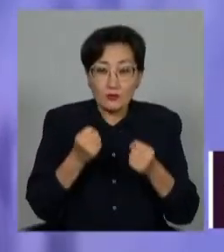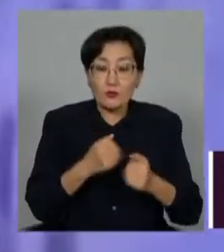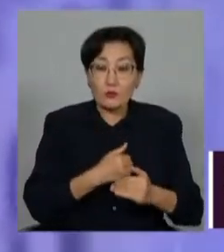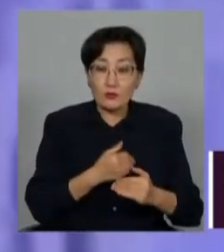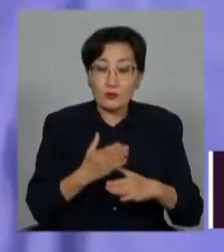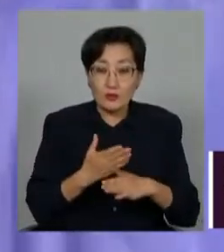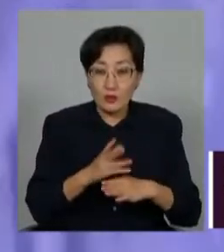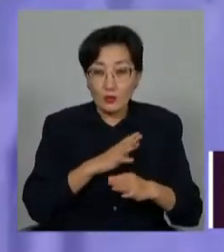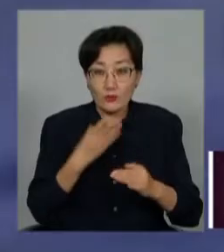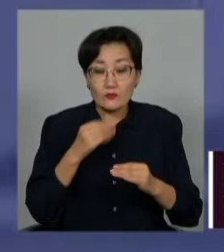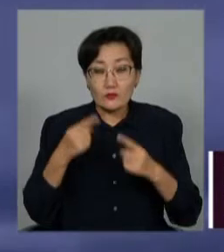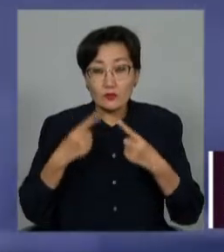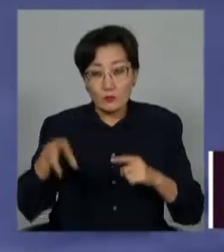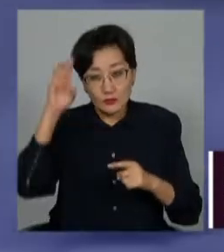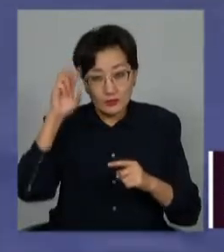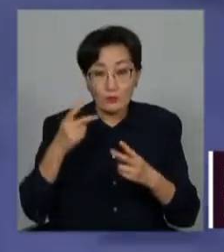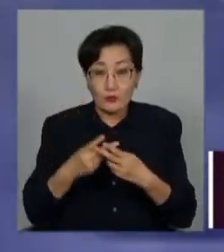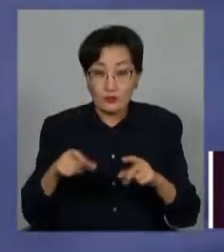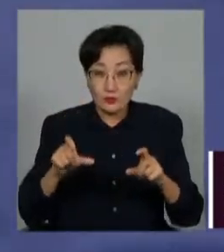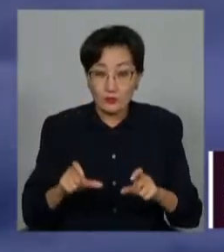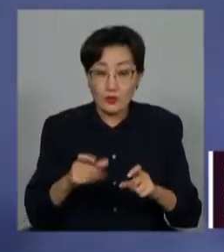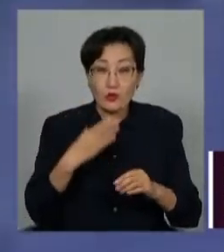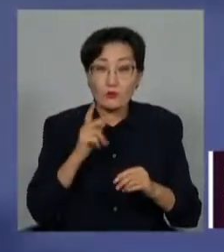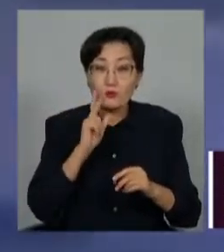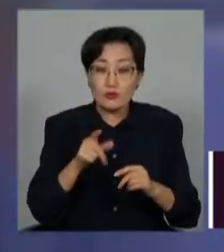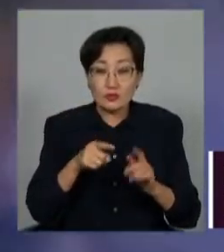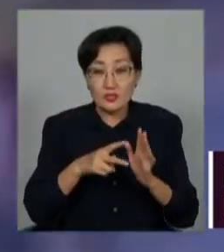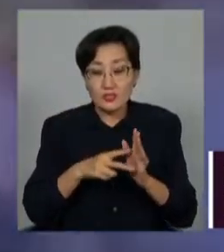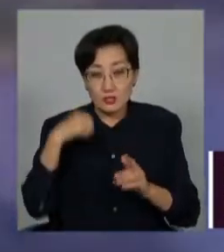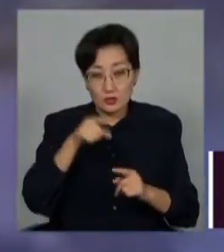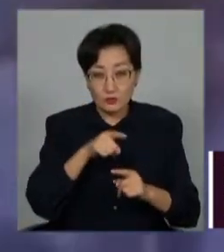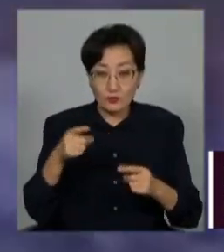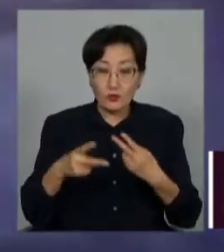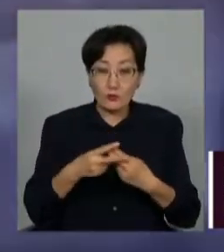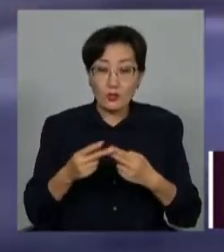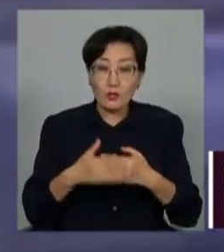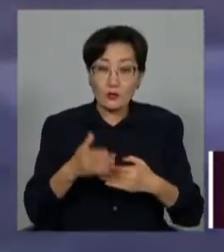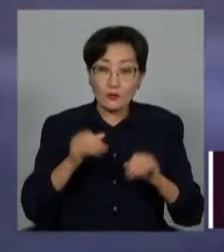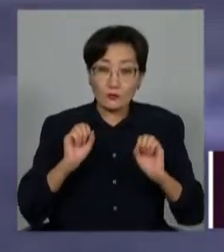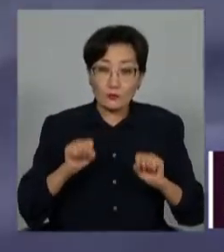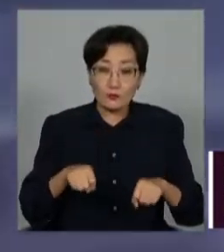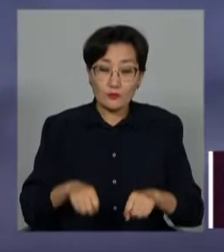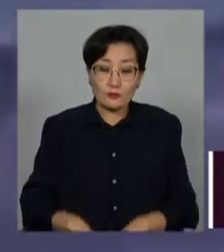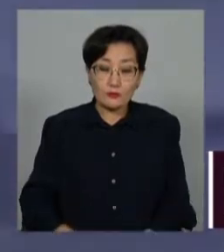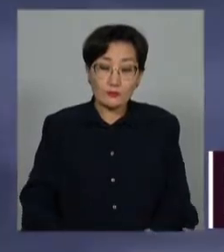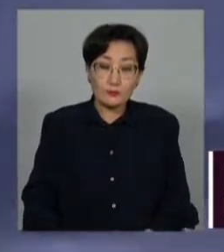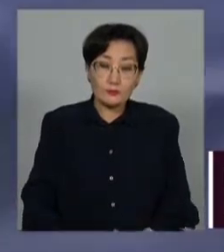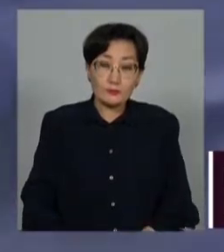керек. Қазір өзге елдің азаматы қамауда. Ол 3 жылдан 7 жылға дейін бас бостандығынан айырылуы